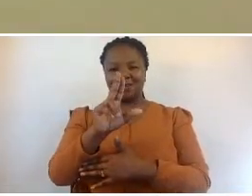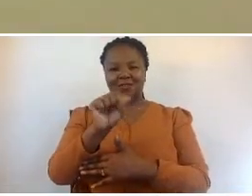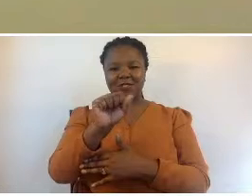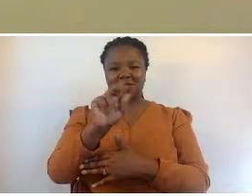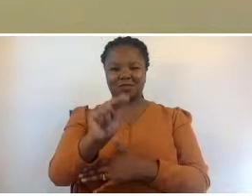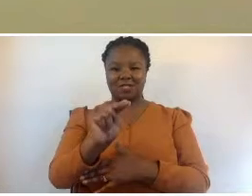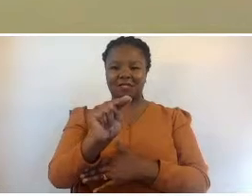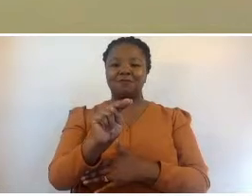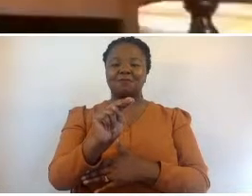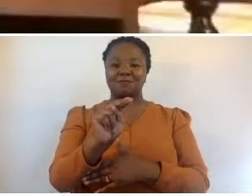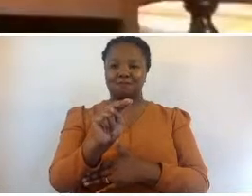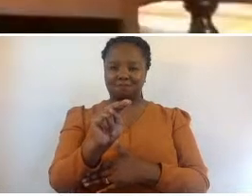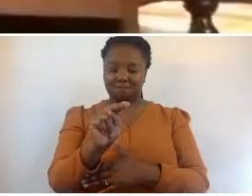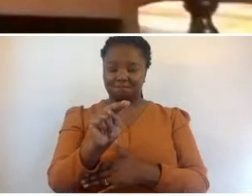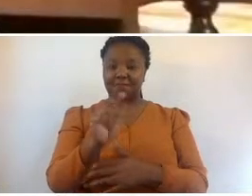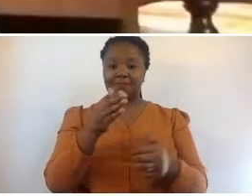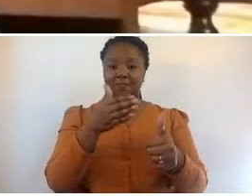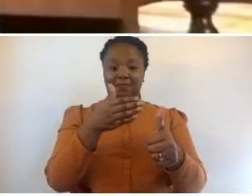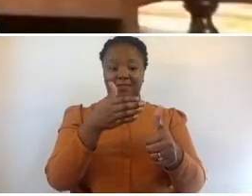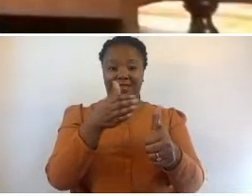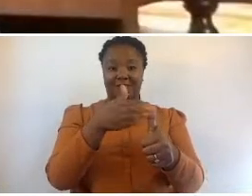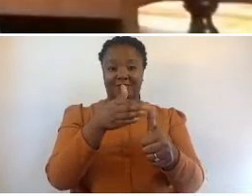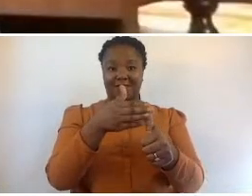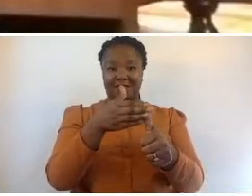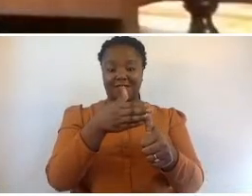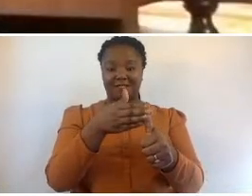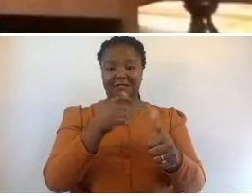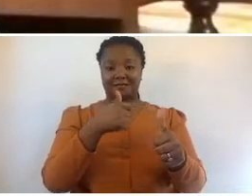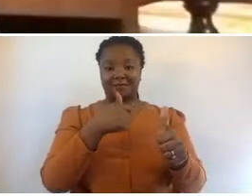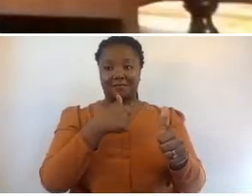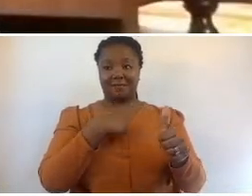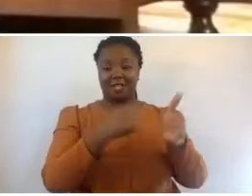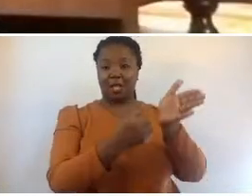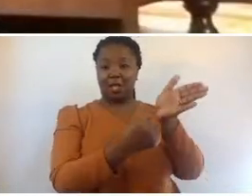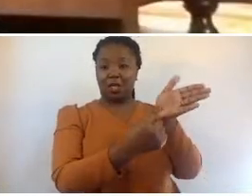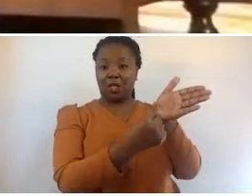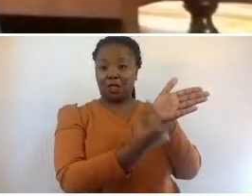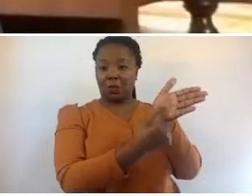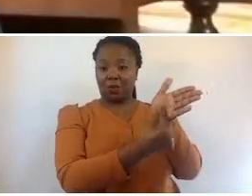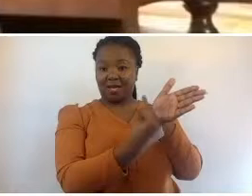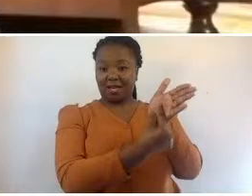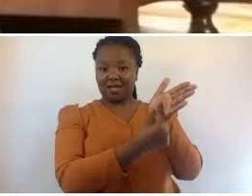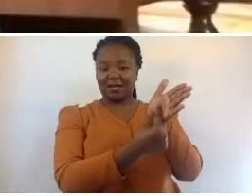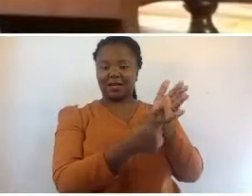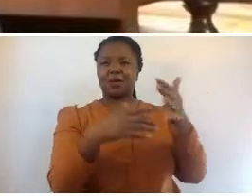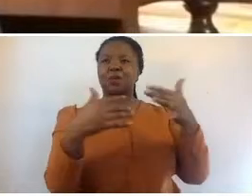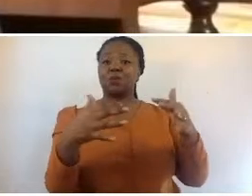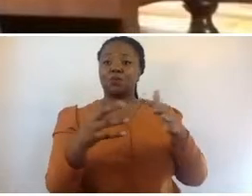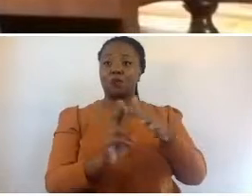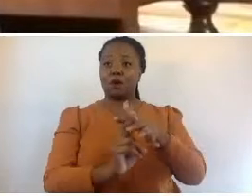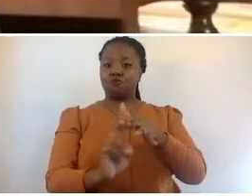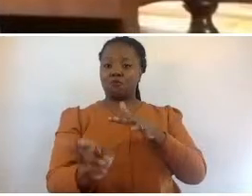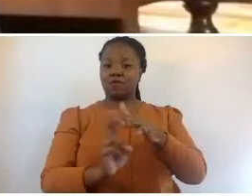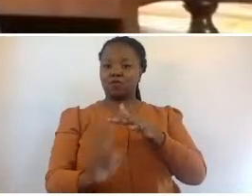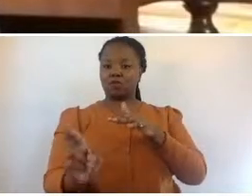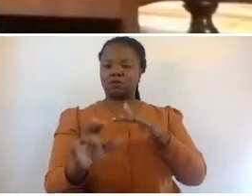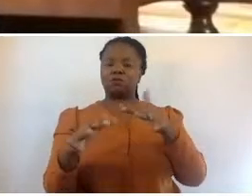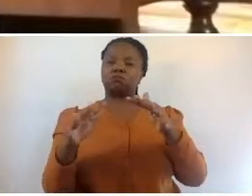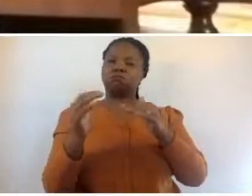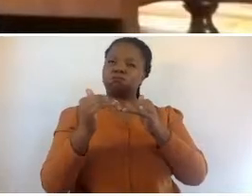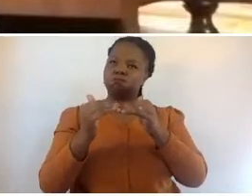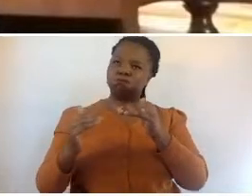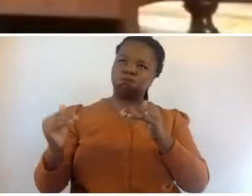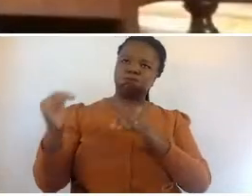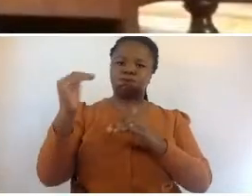Tout d'abord, l'Ouganda a le plus grand nombre de réfugiés du